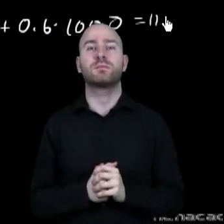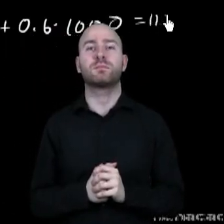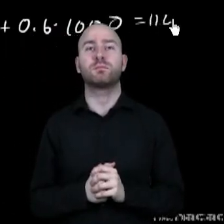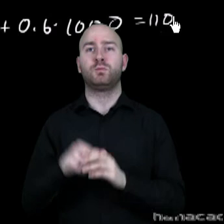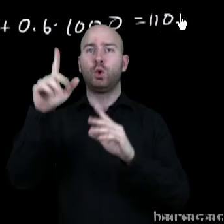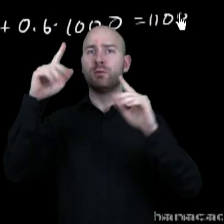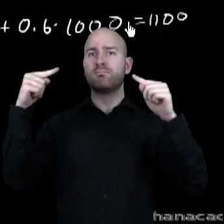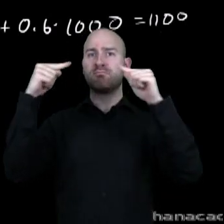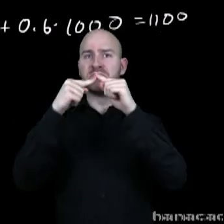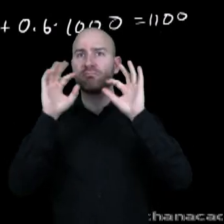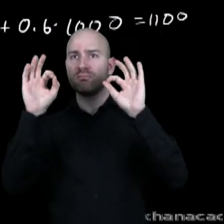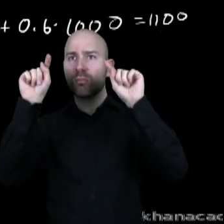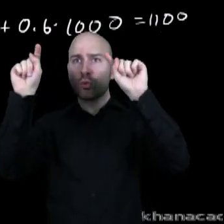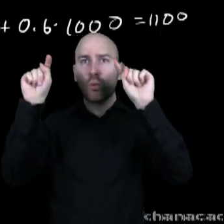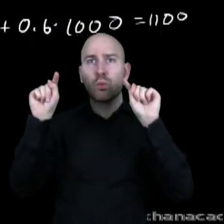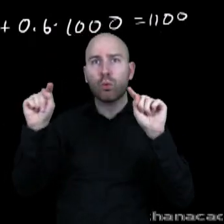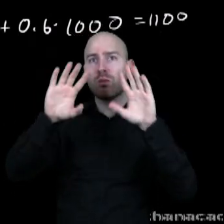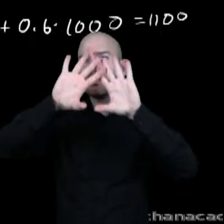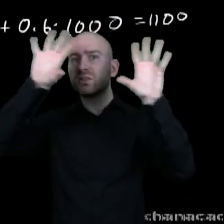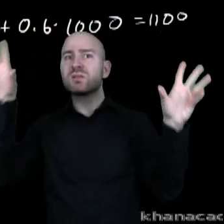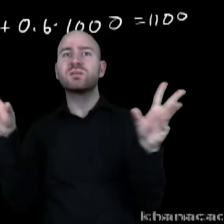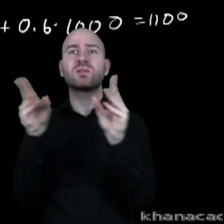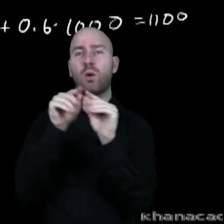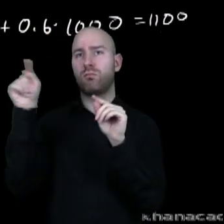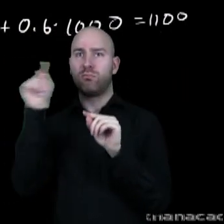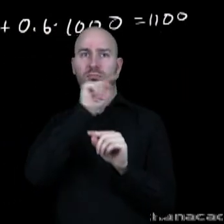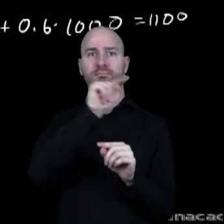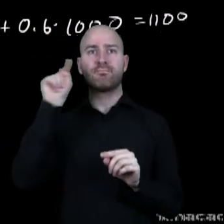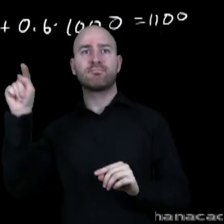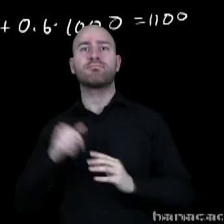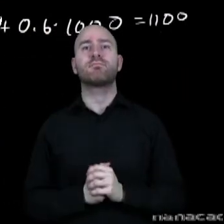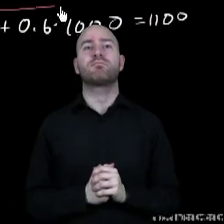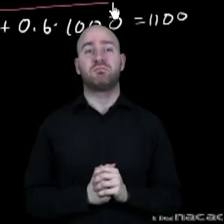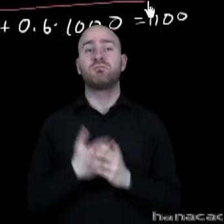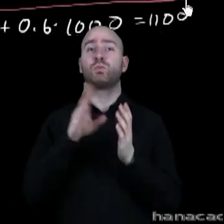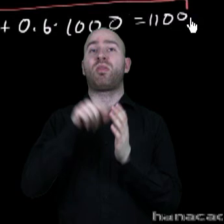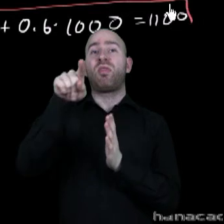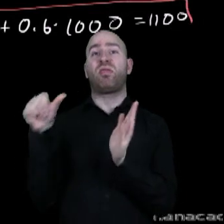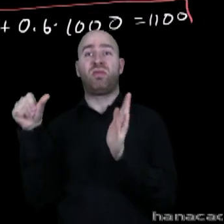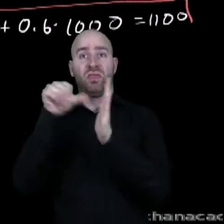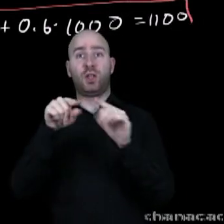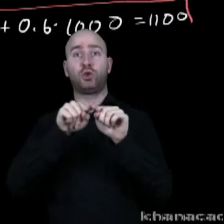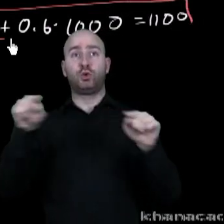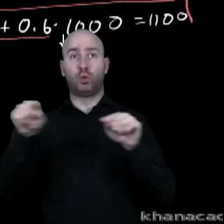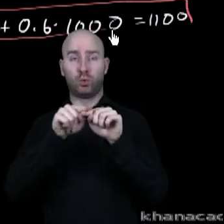To odpowiada… To wszystko stąd odpowiada temu.